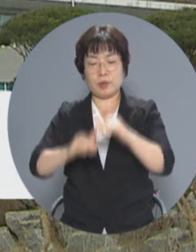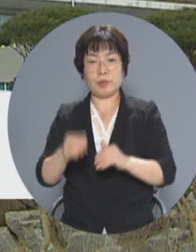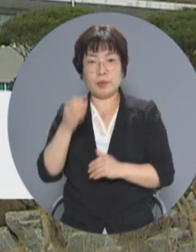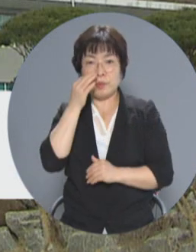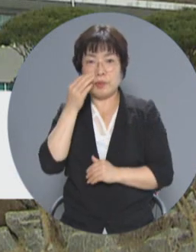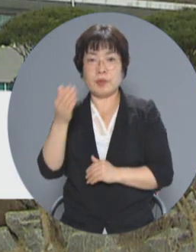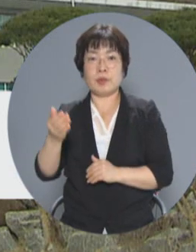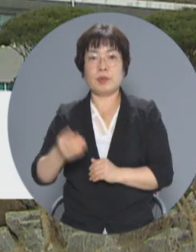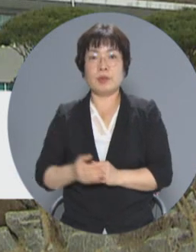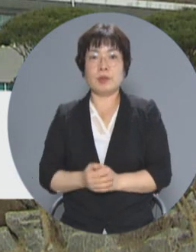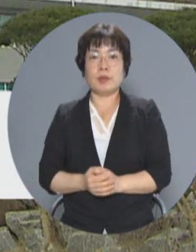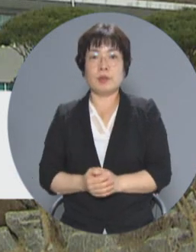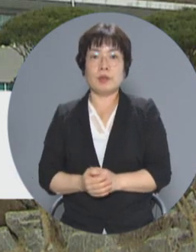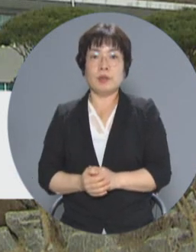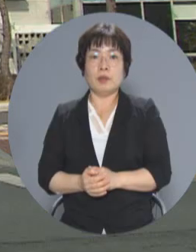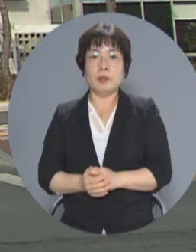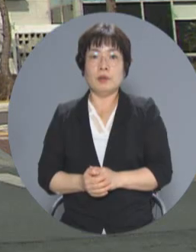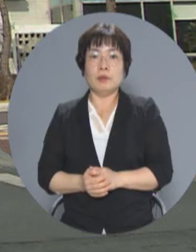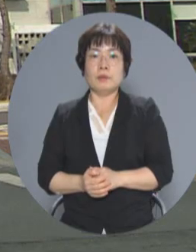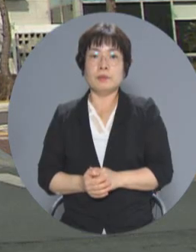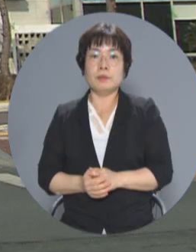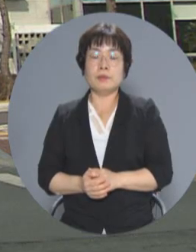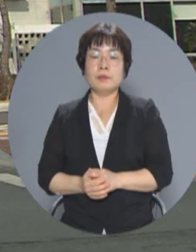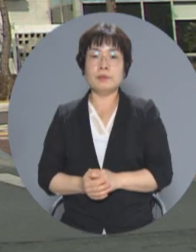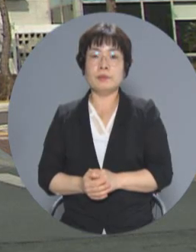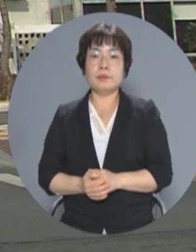기자가 보도합니다.